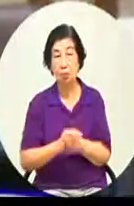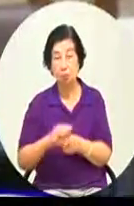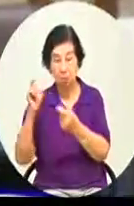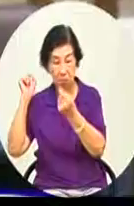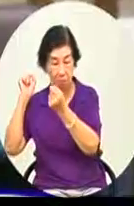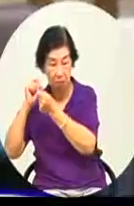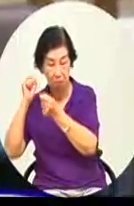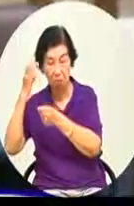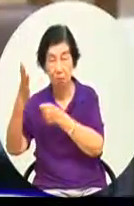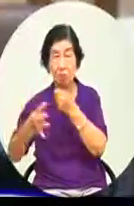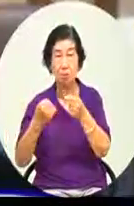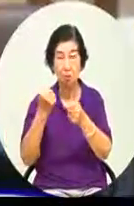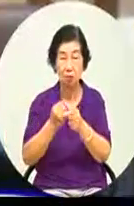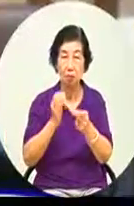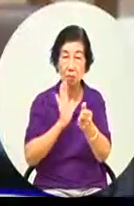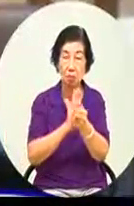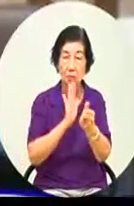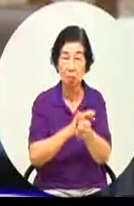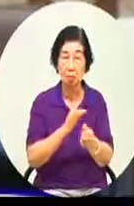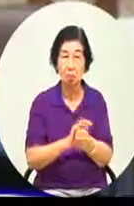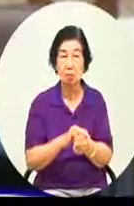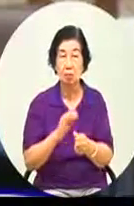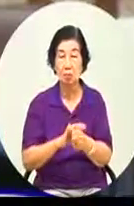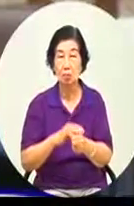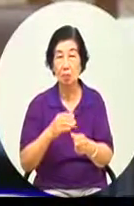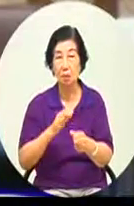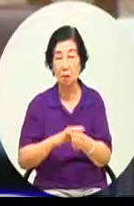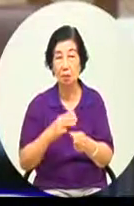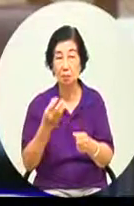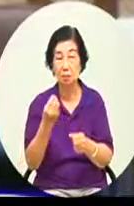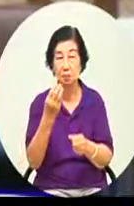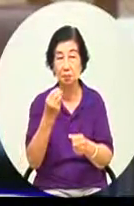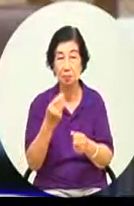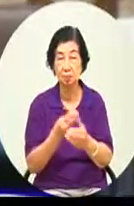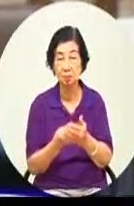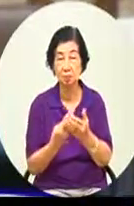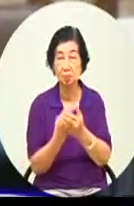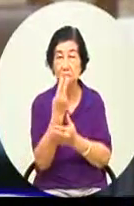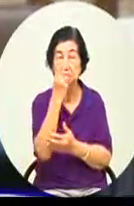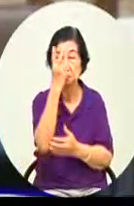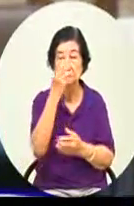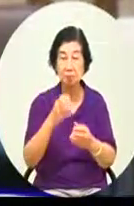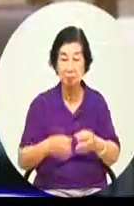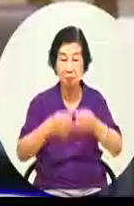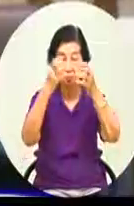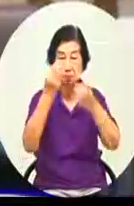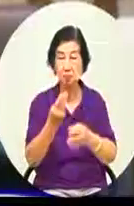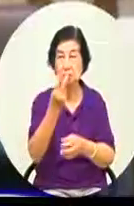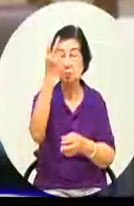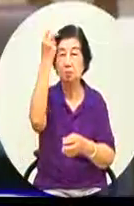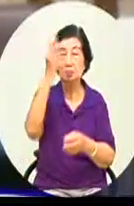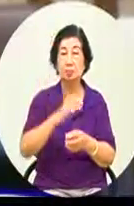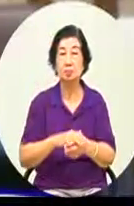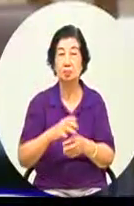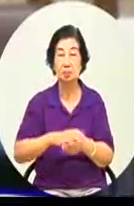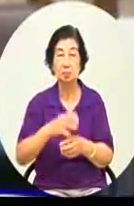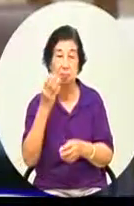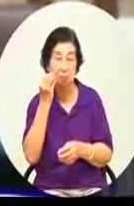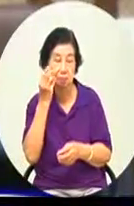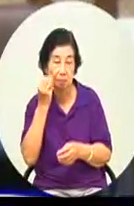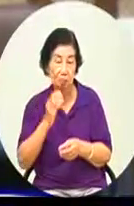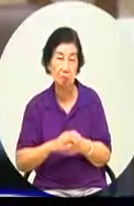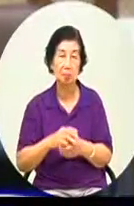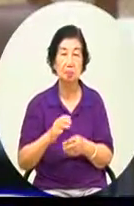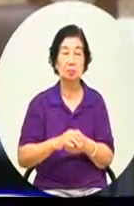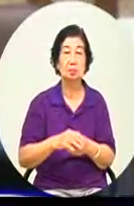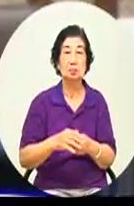慢在推动我们的无烟囱城市、无烟囱的产业，就是咱的观光业。我想哈，我们的那个曾局长哈也很